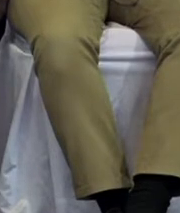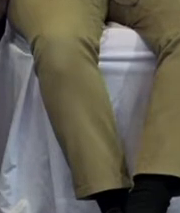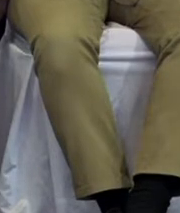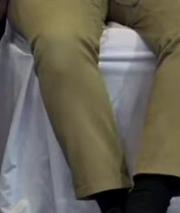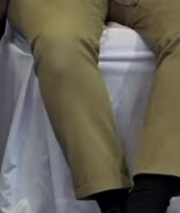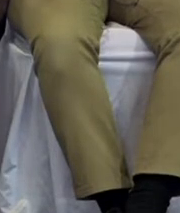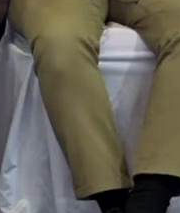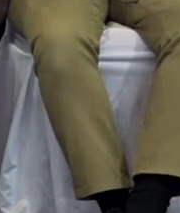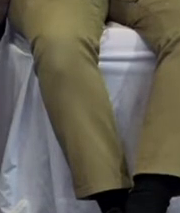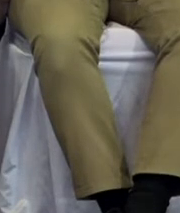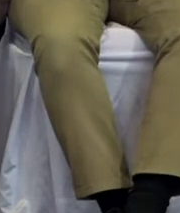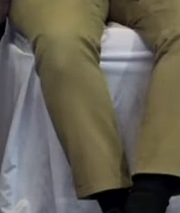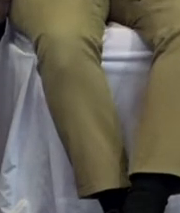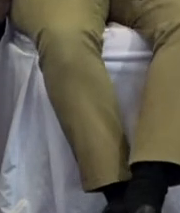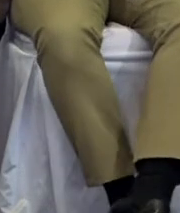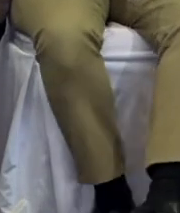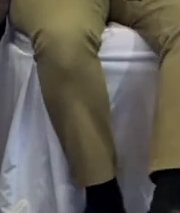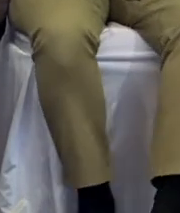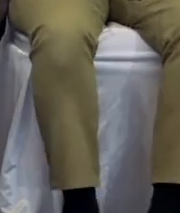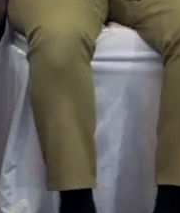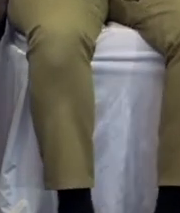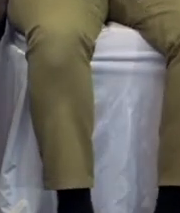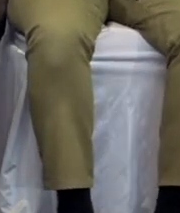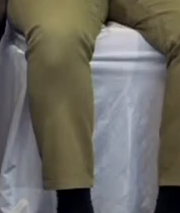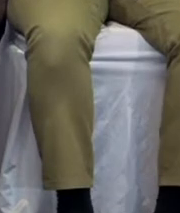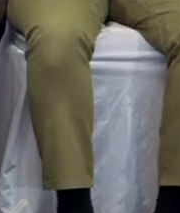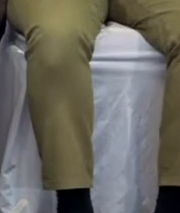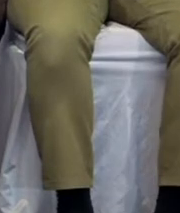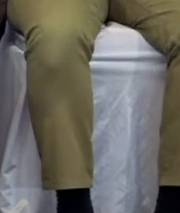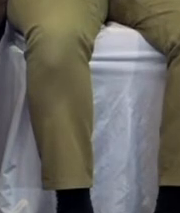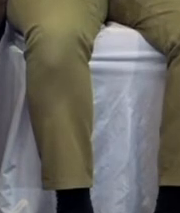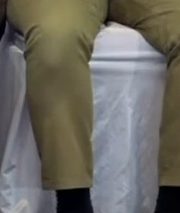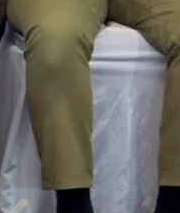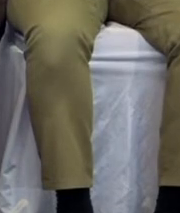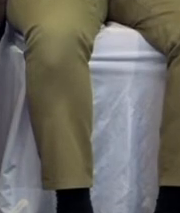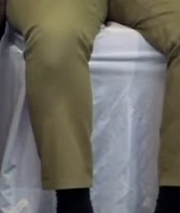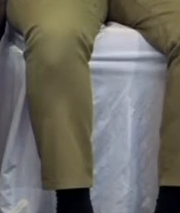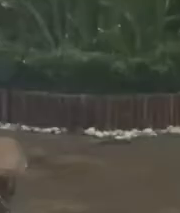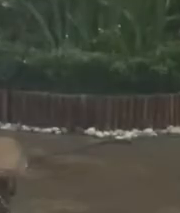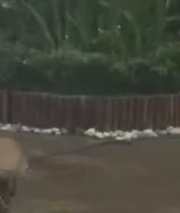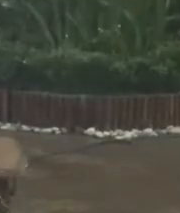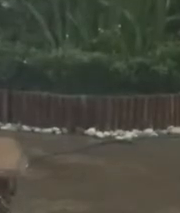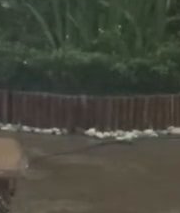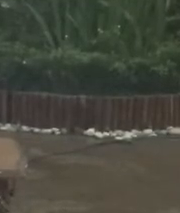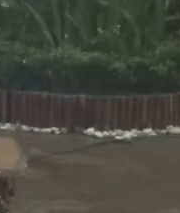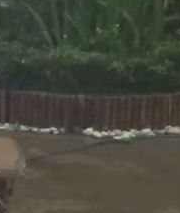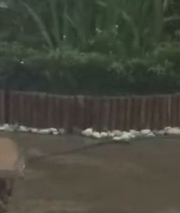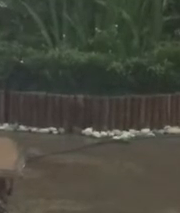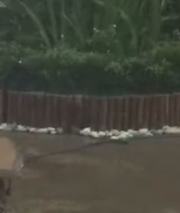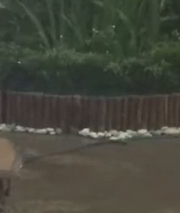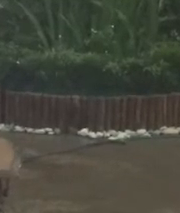Selamat pagi, salam sejahtera buat kita semuanya. Shalom, Om